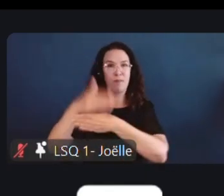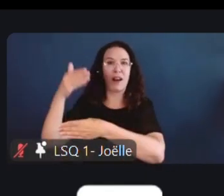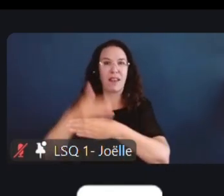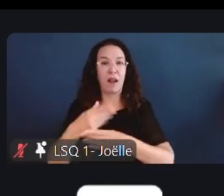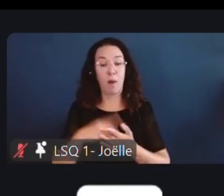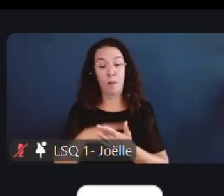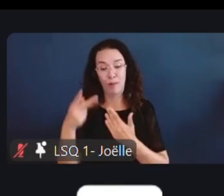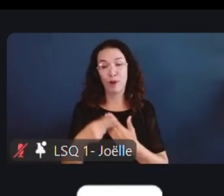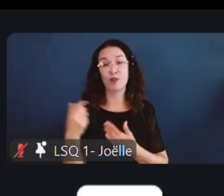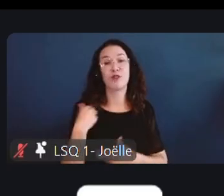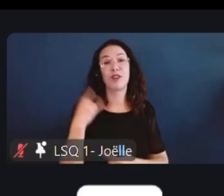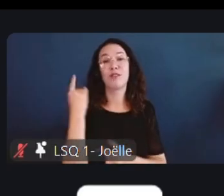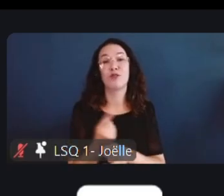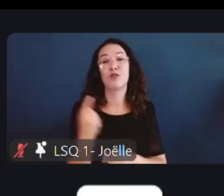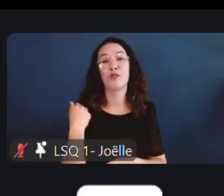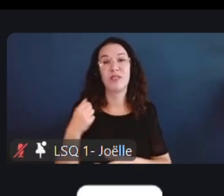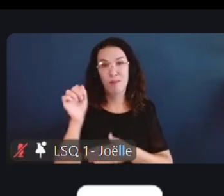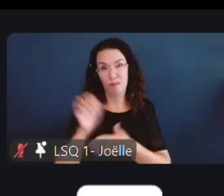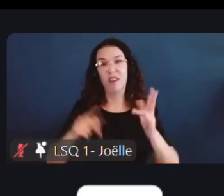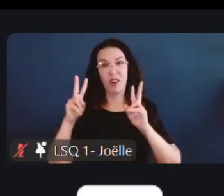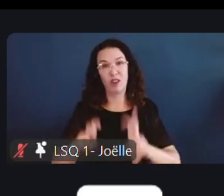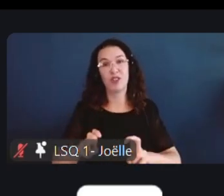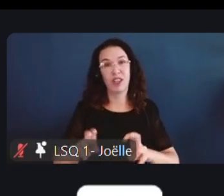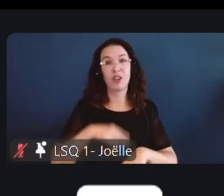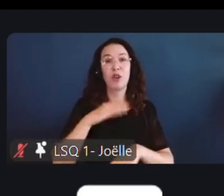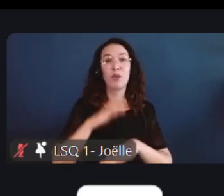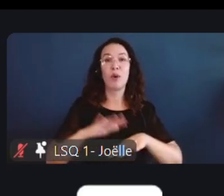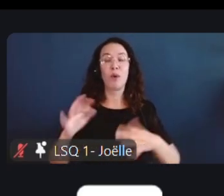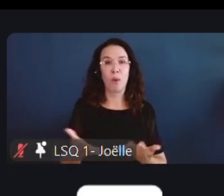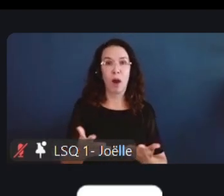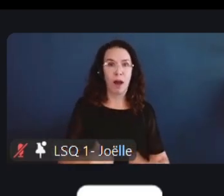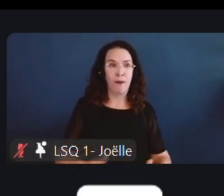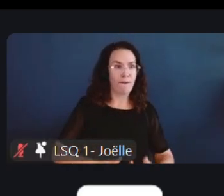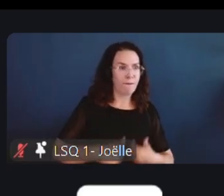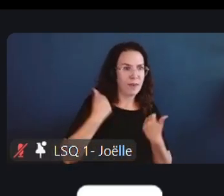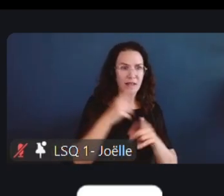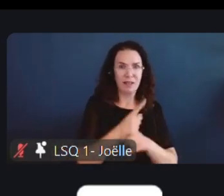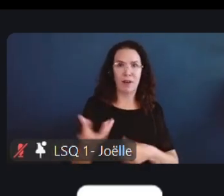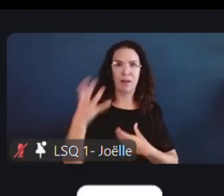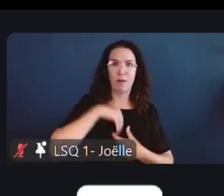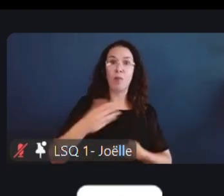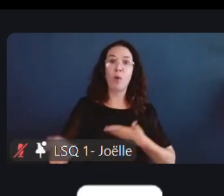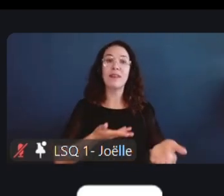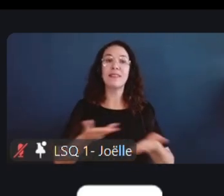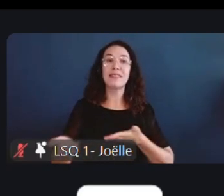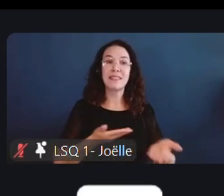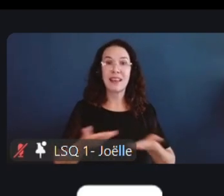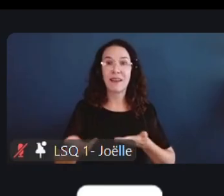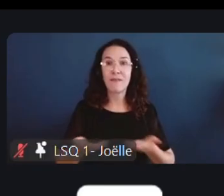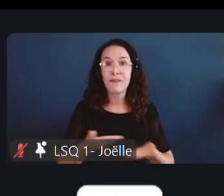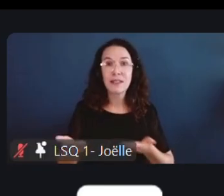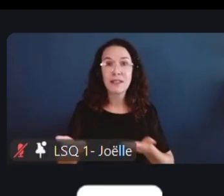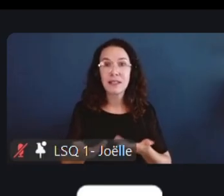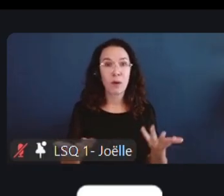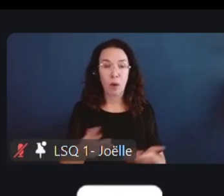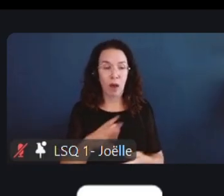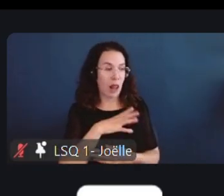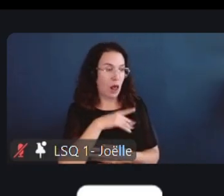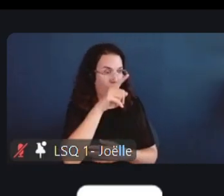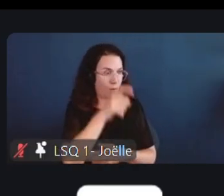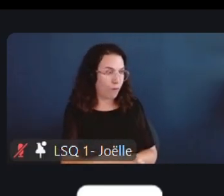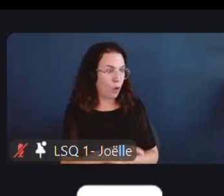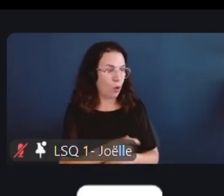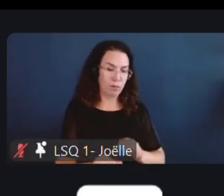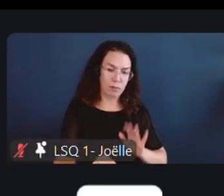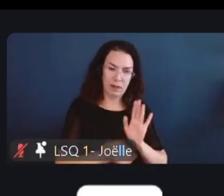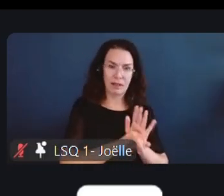projet vient justement combler un manque de recherche sur les vécus croisés, puisque les services affirmatifs exigent que la